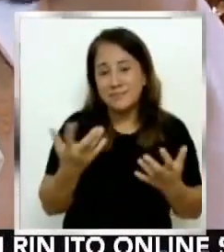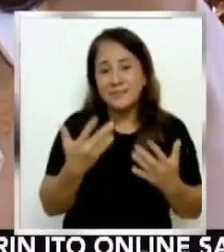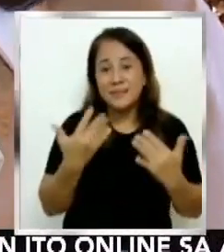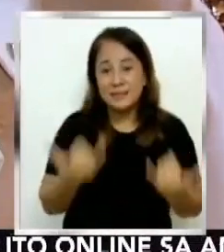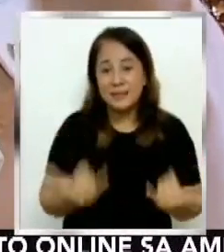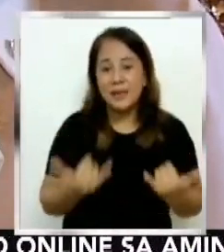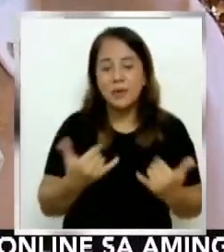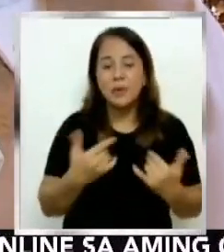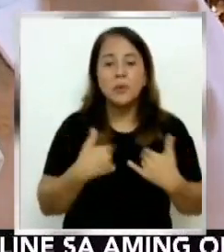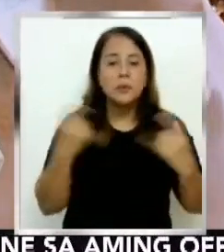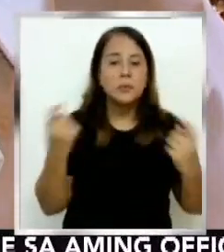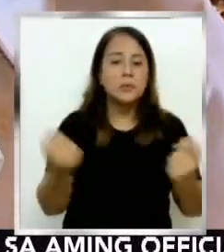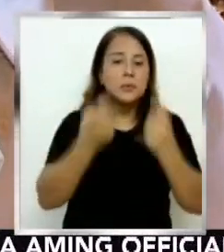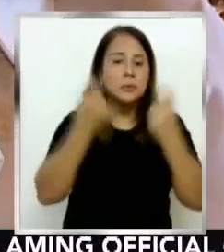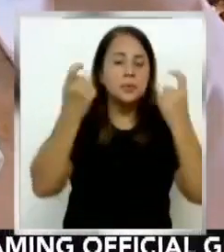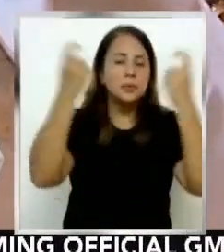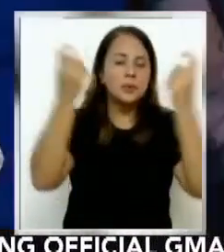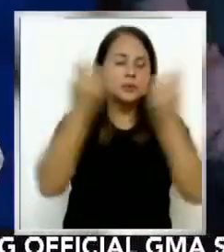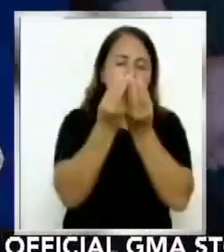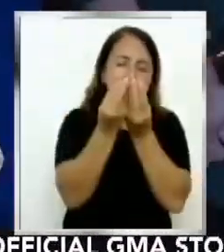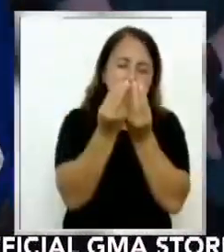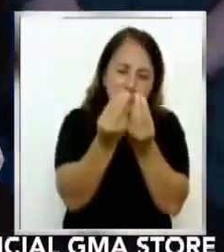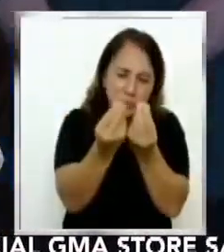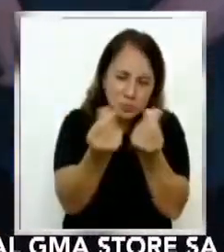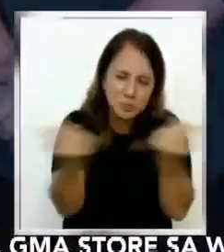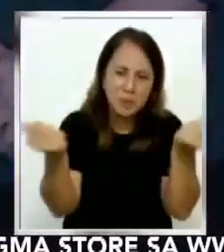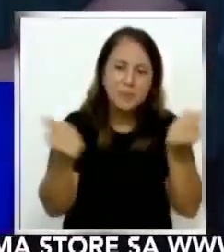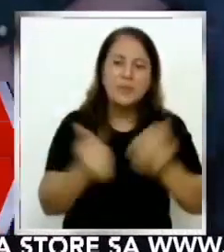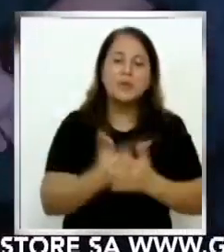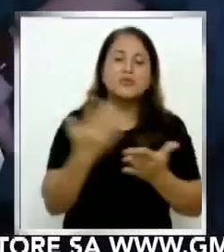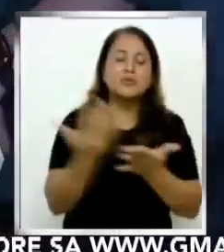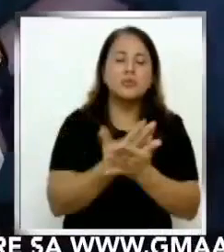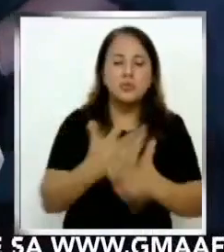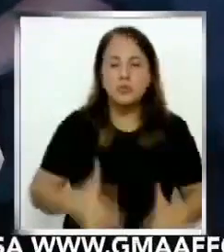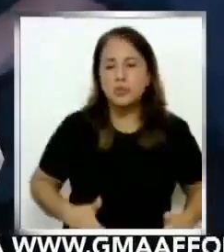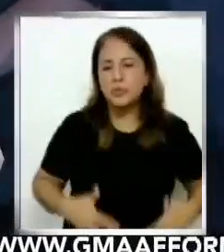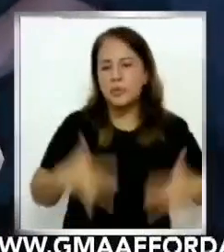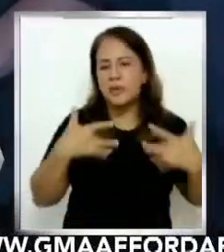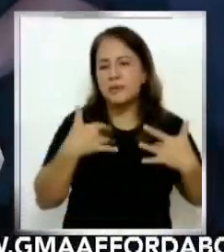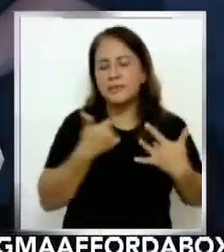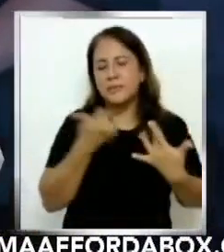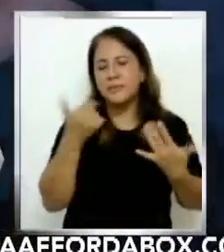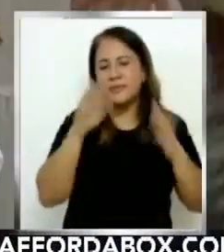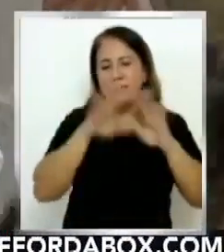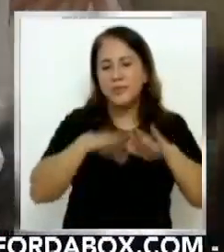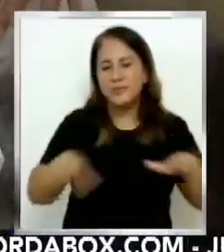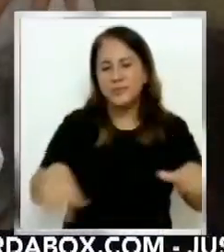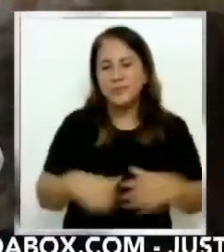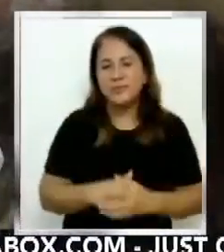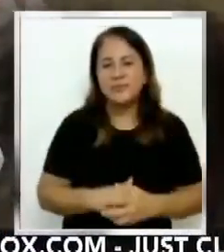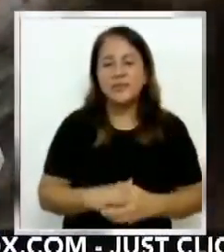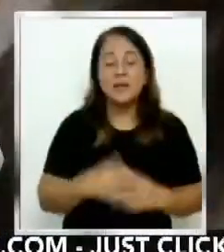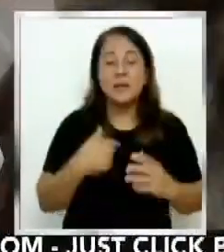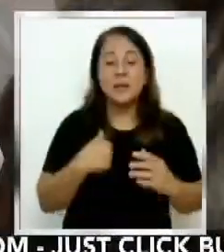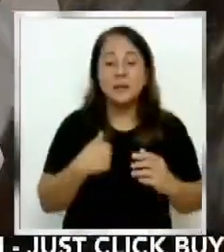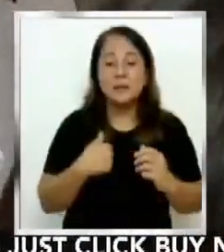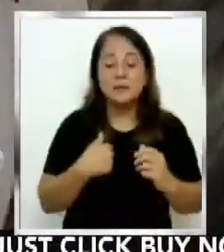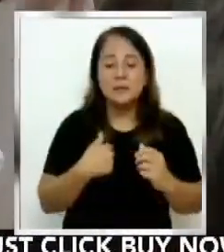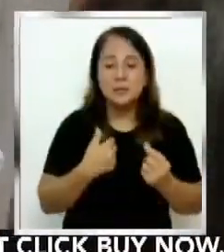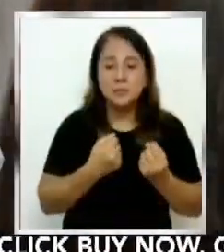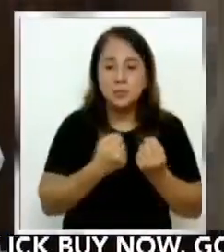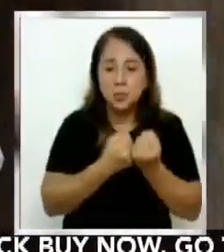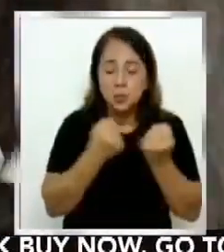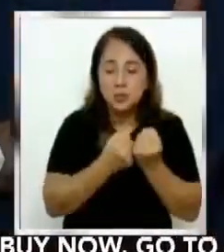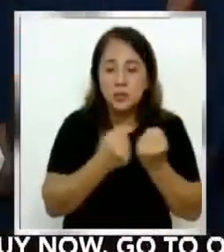a new life for all of these children. Kabilang din sa mga sumuporta sa naturang programa ang Kapuso actress na si